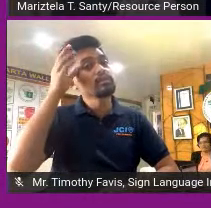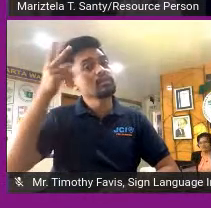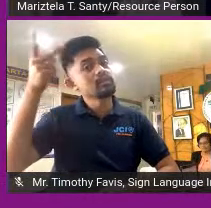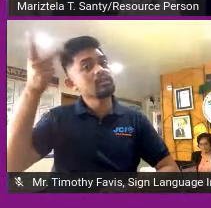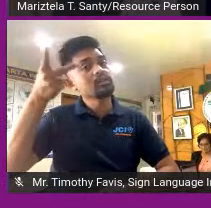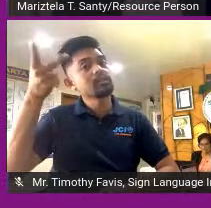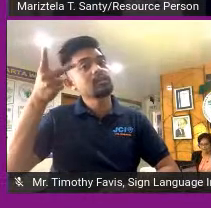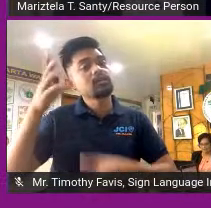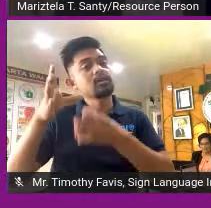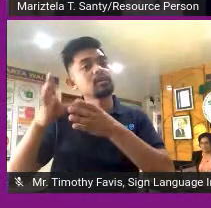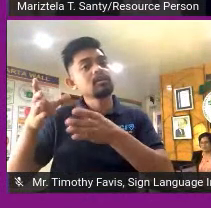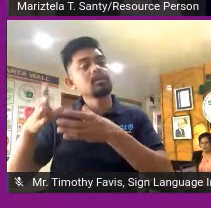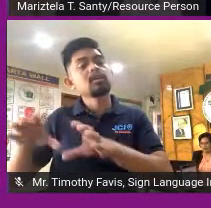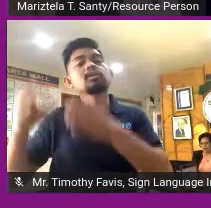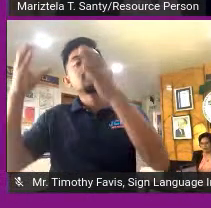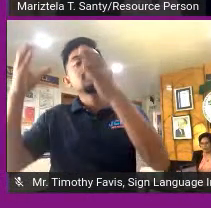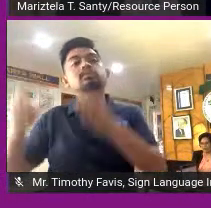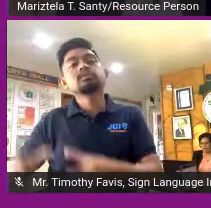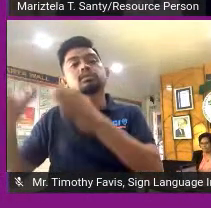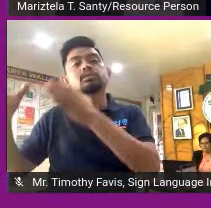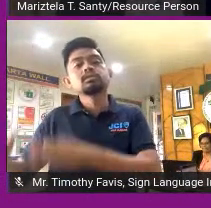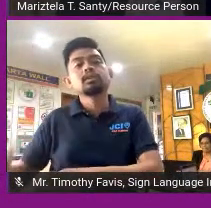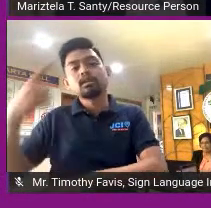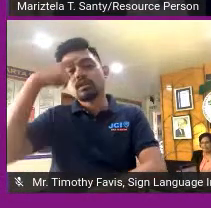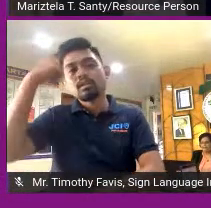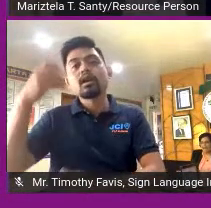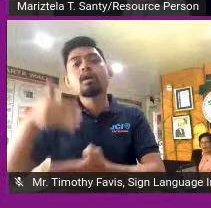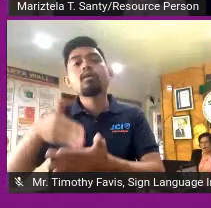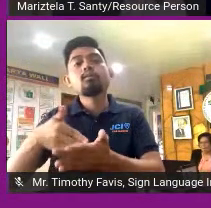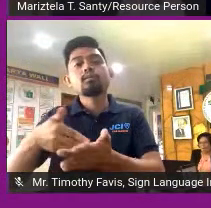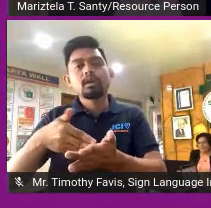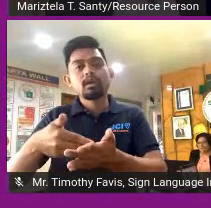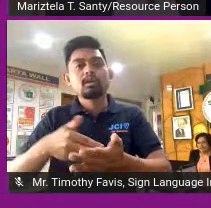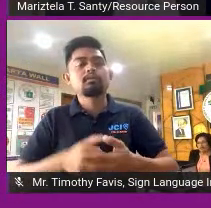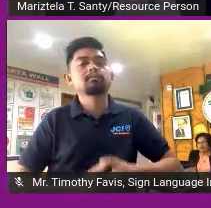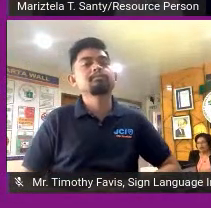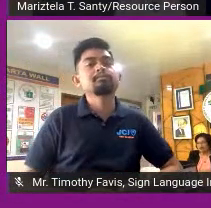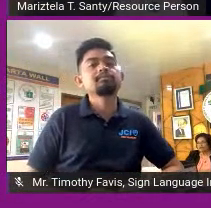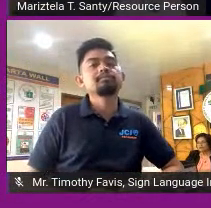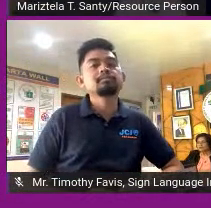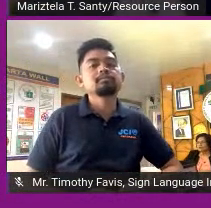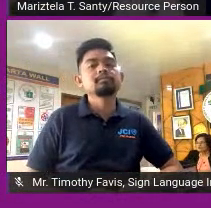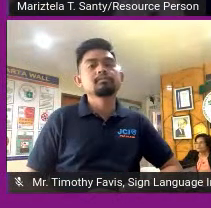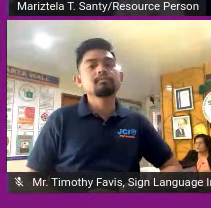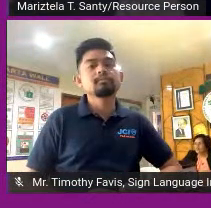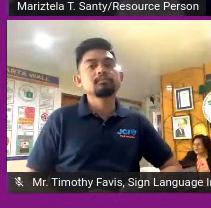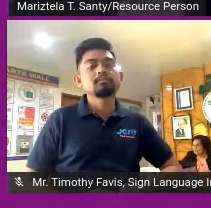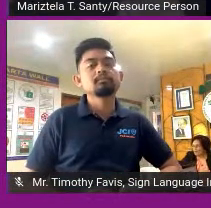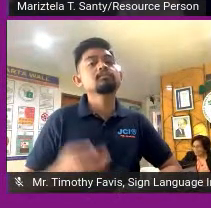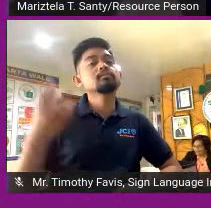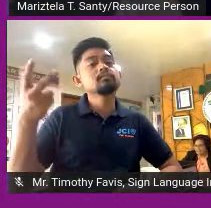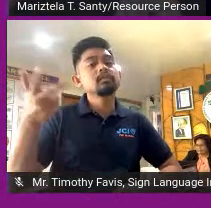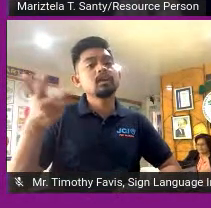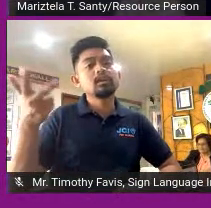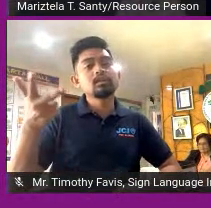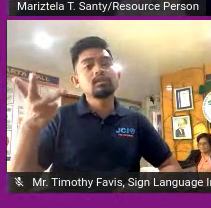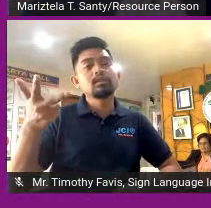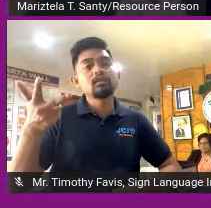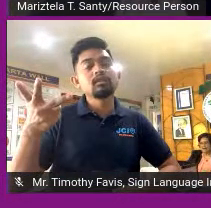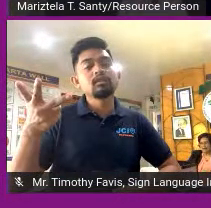class citizen because they are weak. Ang pangatlong gender